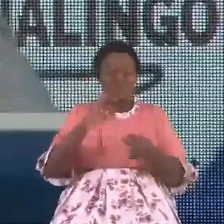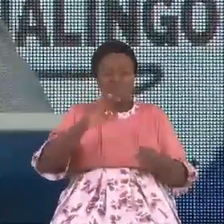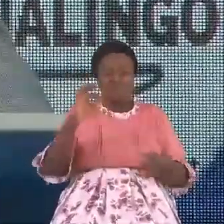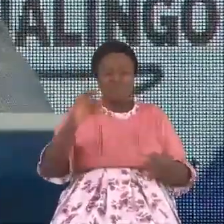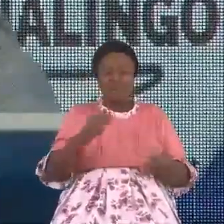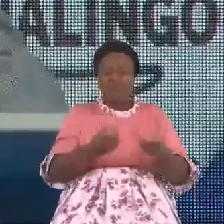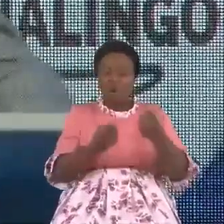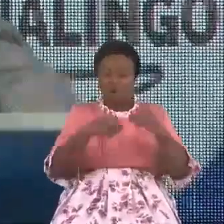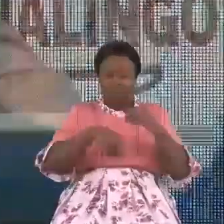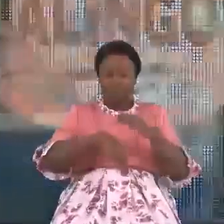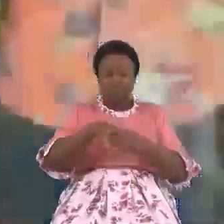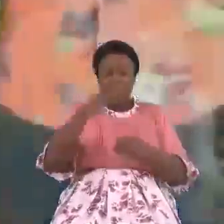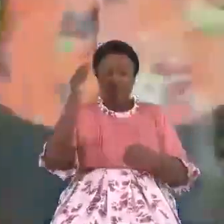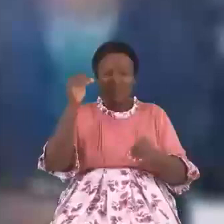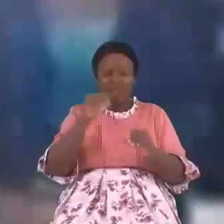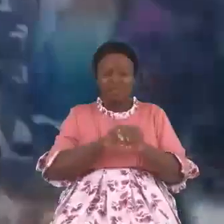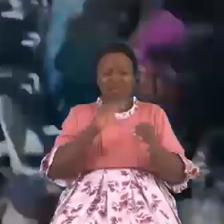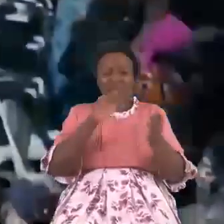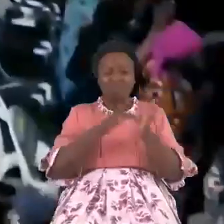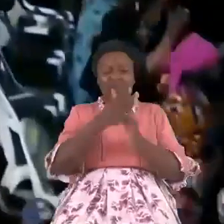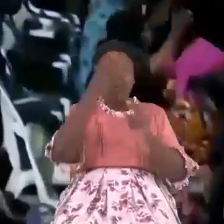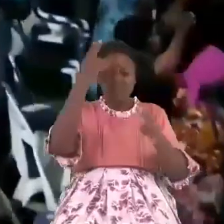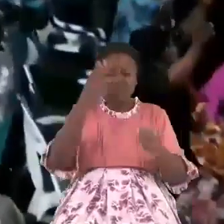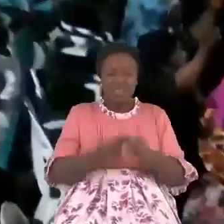n'aha Jizọs.